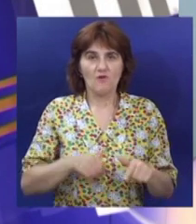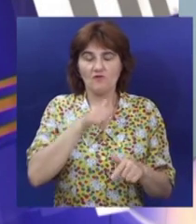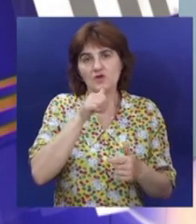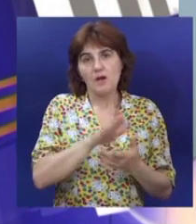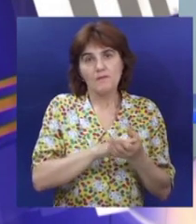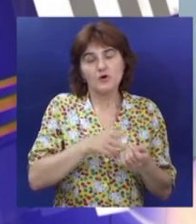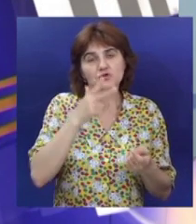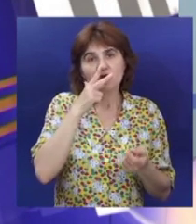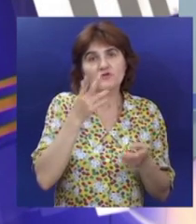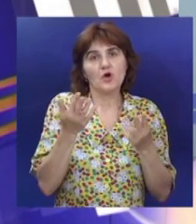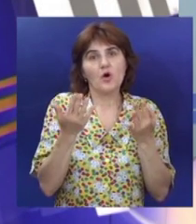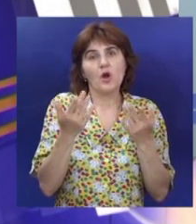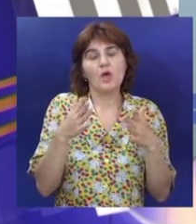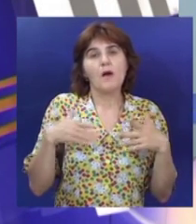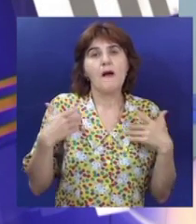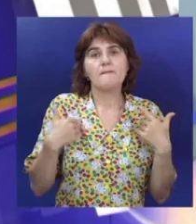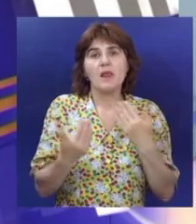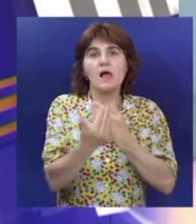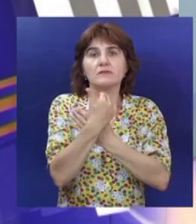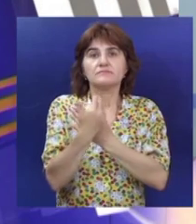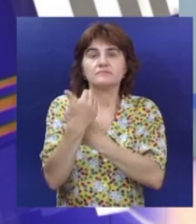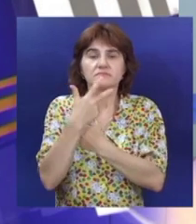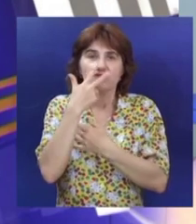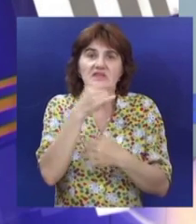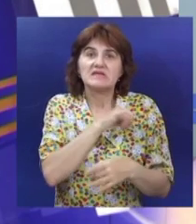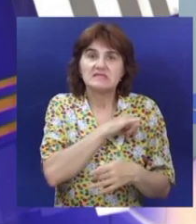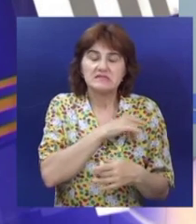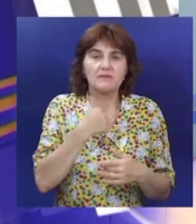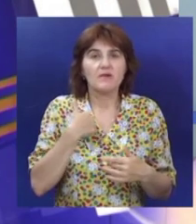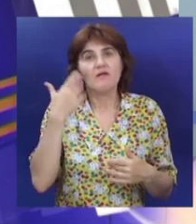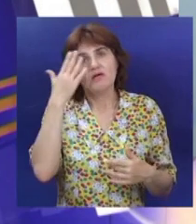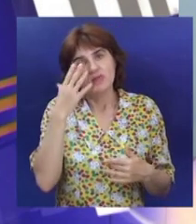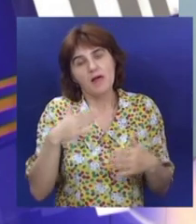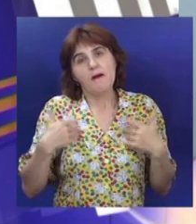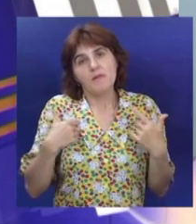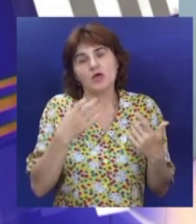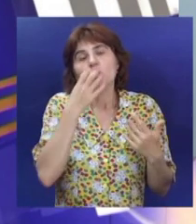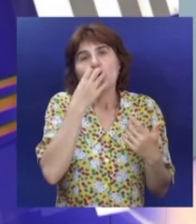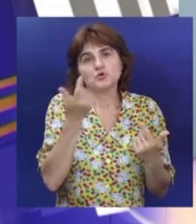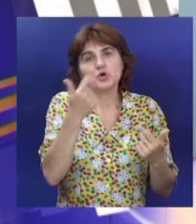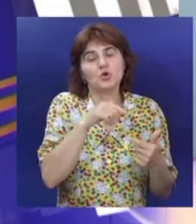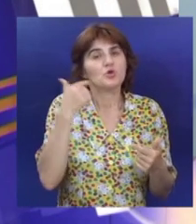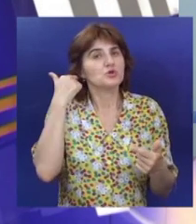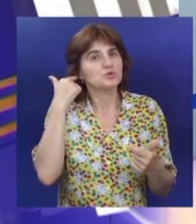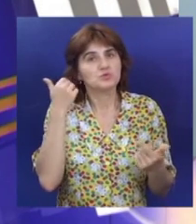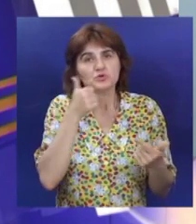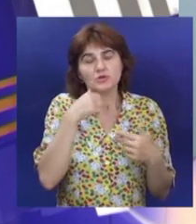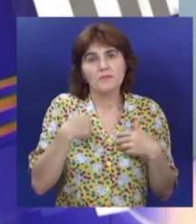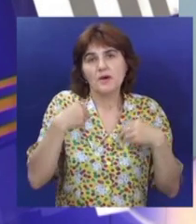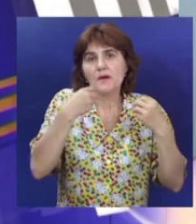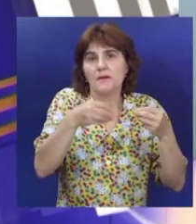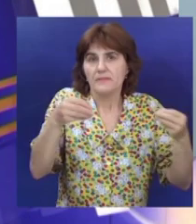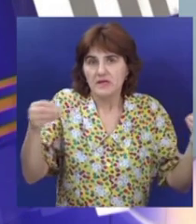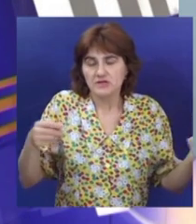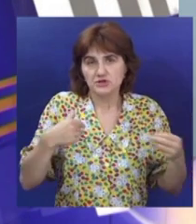ovo početak, vidjet ćemo koliko će se mladih uopšte prijaviti, koliko će biti zainteresovanost. Nadamo se da će se mladi javiti, da ima oni koji su željni